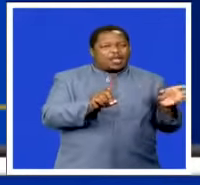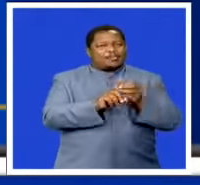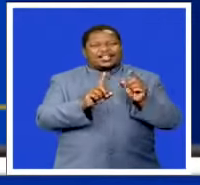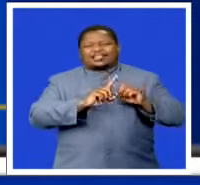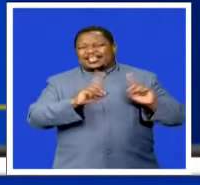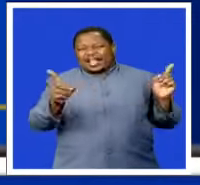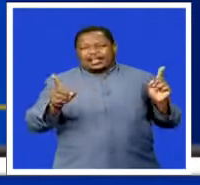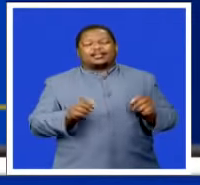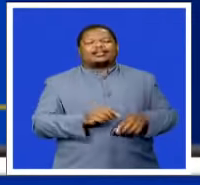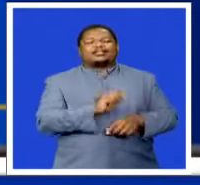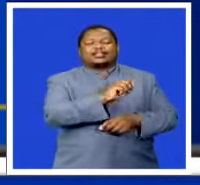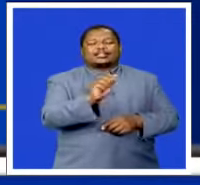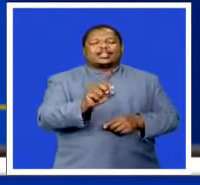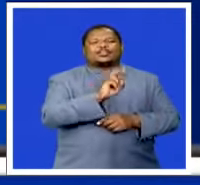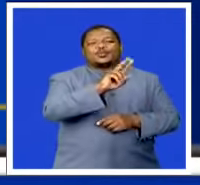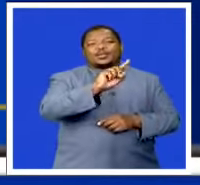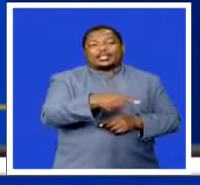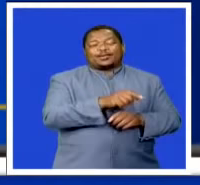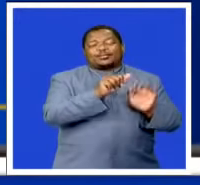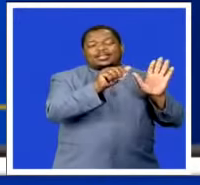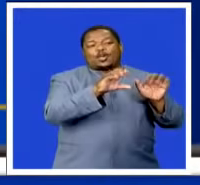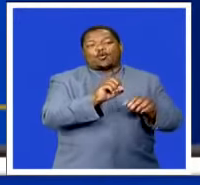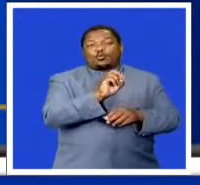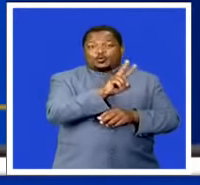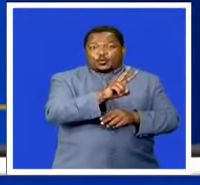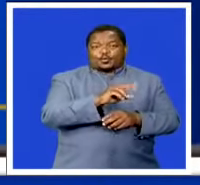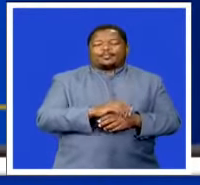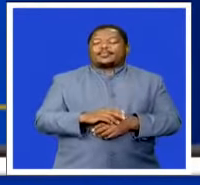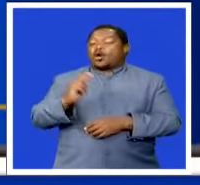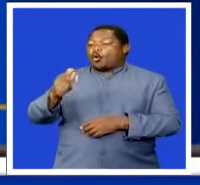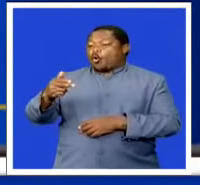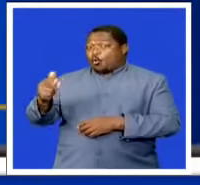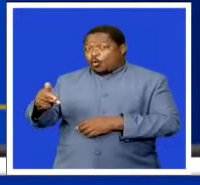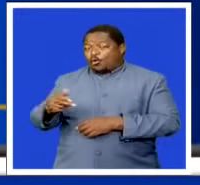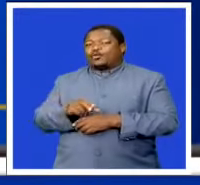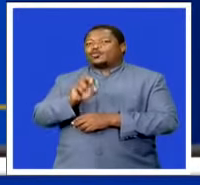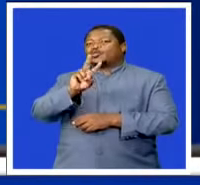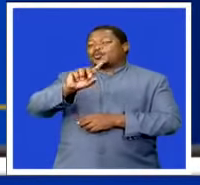2,602 lasana lomkhuhlane. Sifunza sakahoho sinebantfu labangu